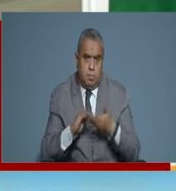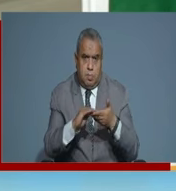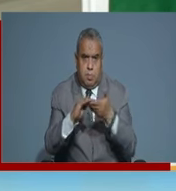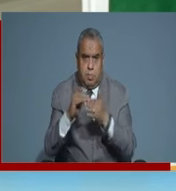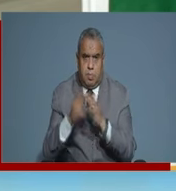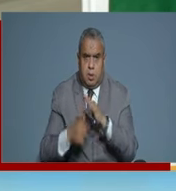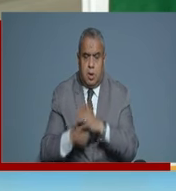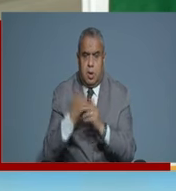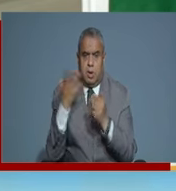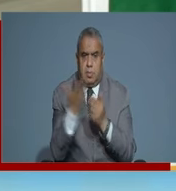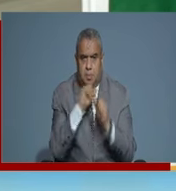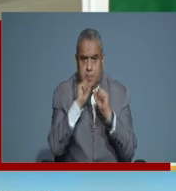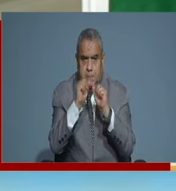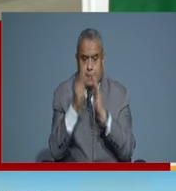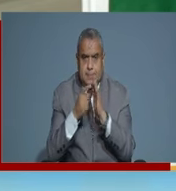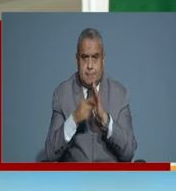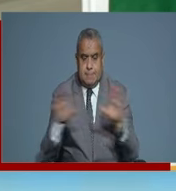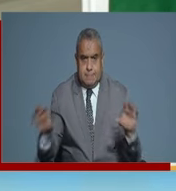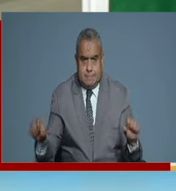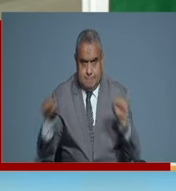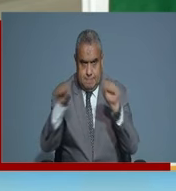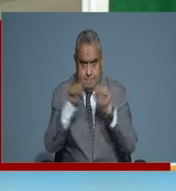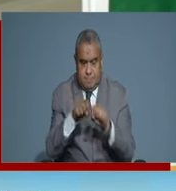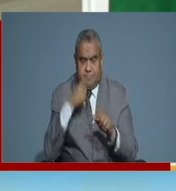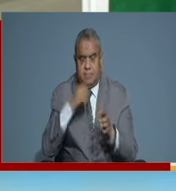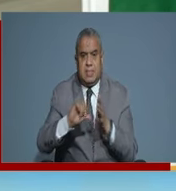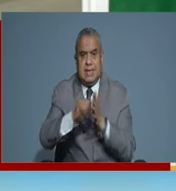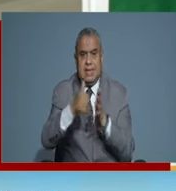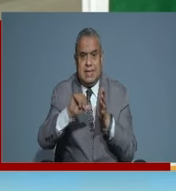تعددية الأطراف جديدة